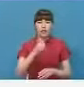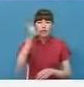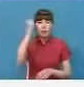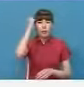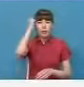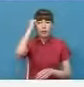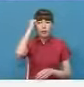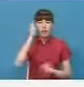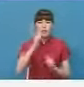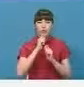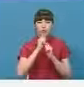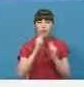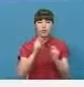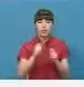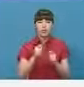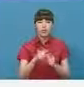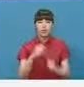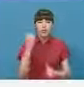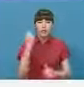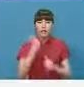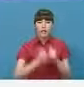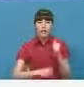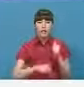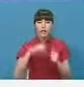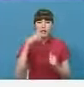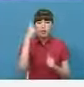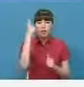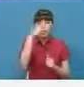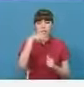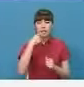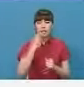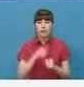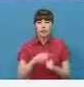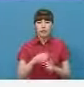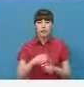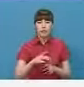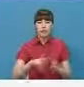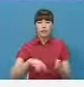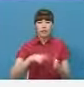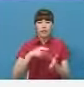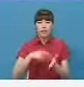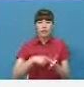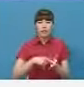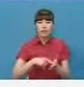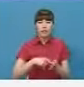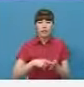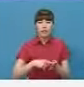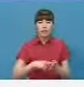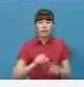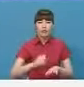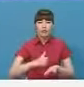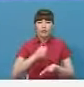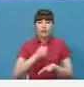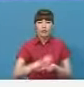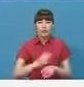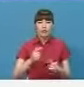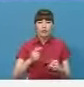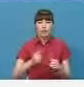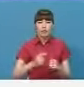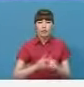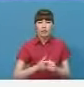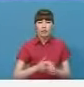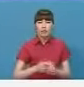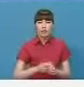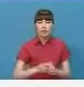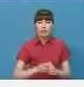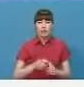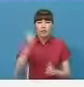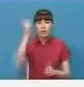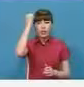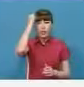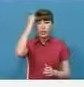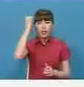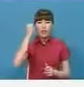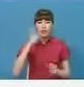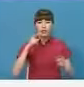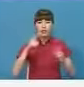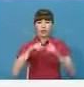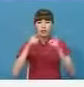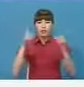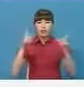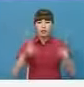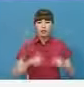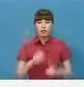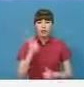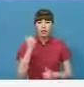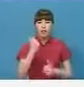міне. Содан кейін әрқайсымызға қаланың әкімінің атынан кетен деген қаланың әкімі атынан грамота, алғыс хат,